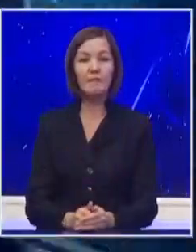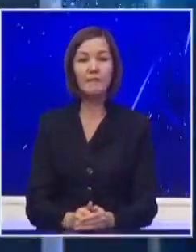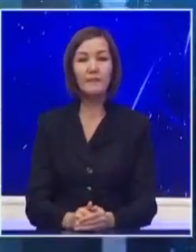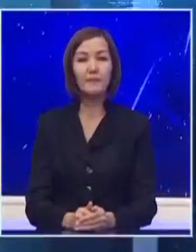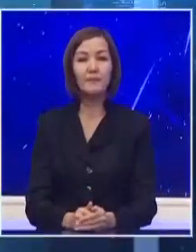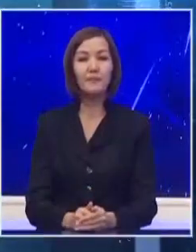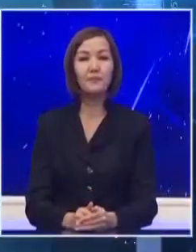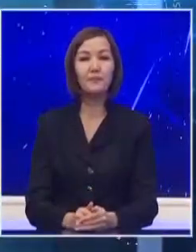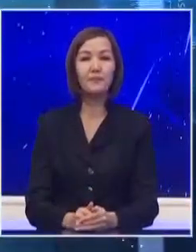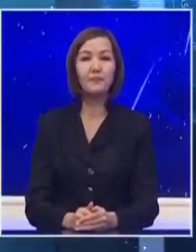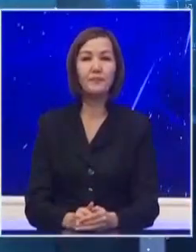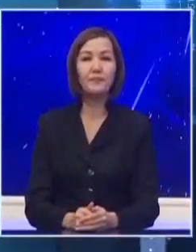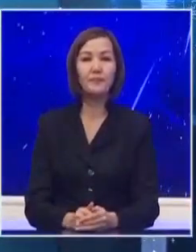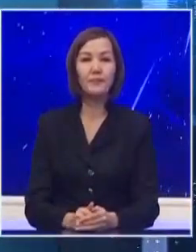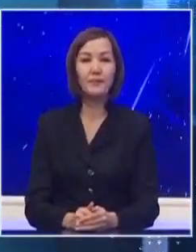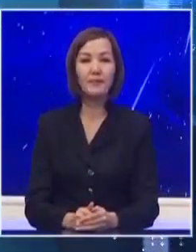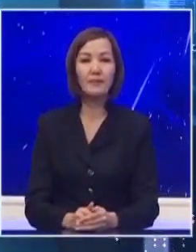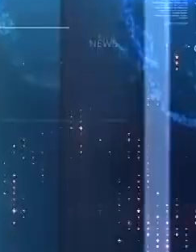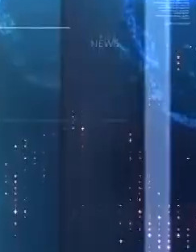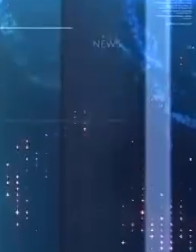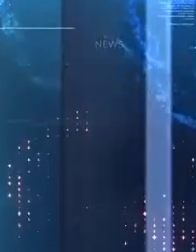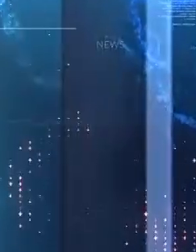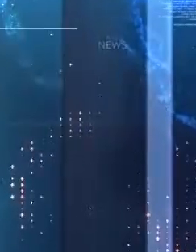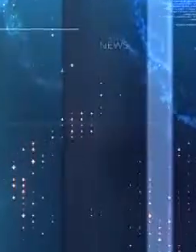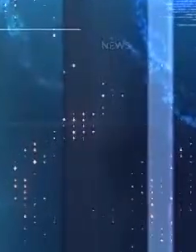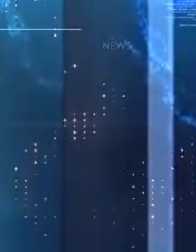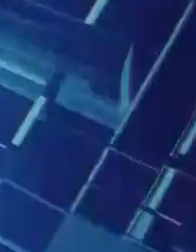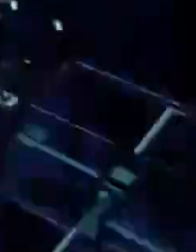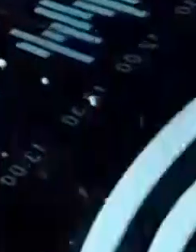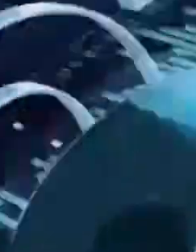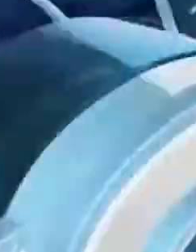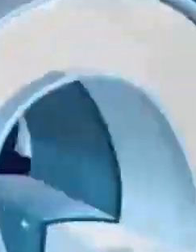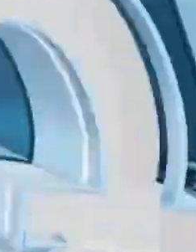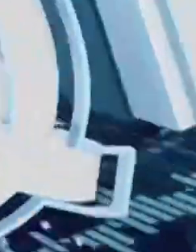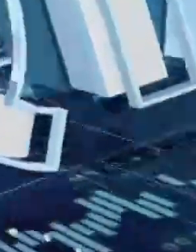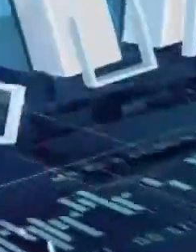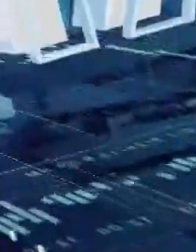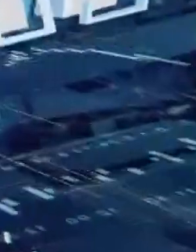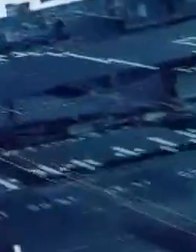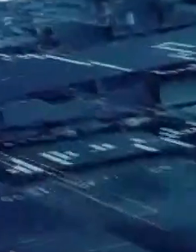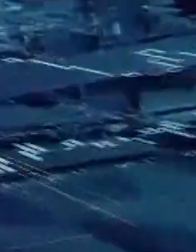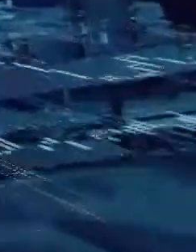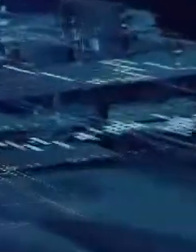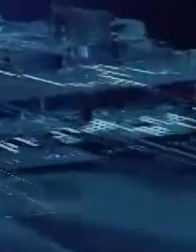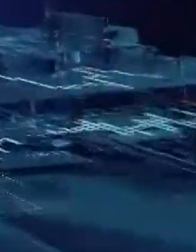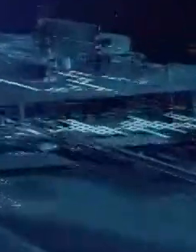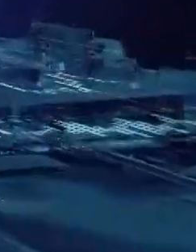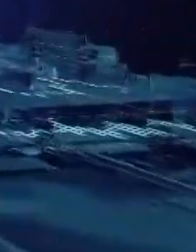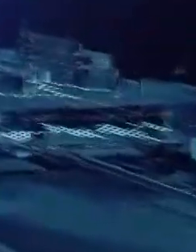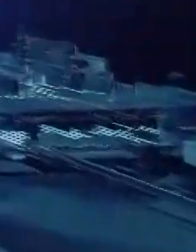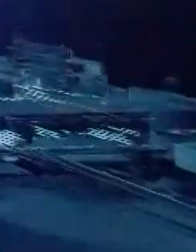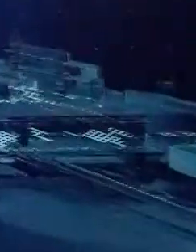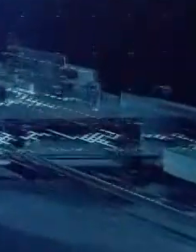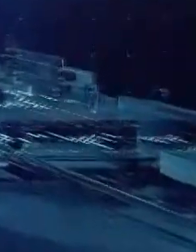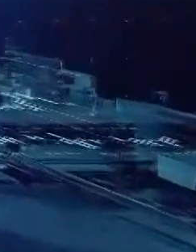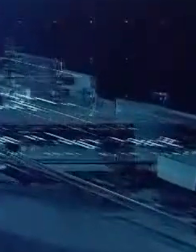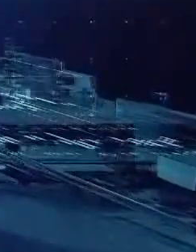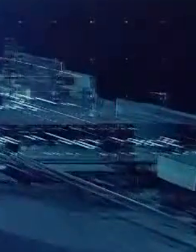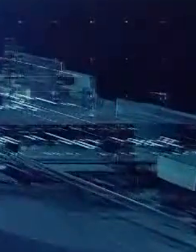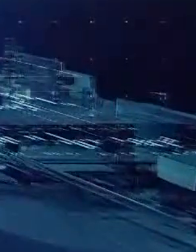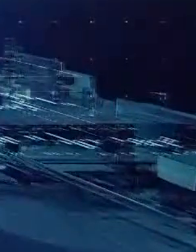өз еңбегімен жасайтын президент болса болды. Келесі президент не істеп берсе деп ойлаймын.